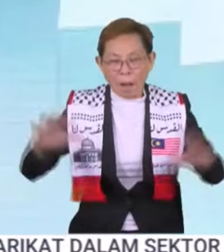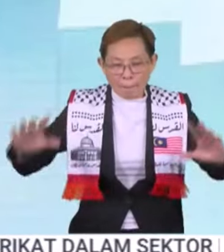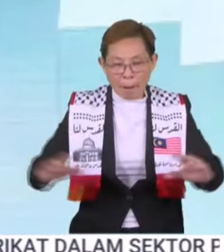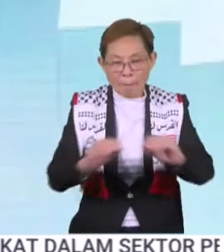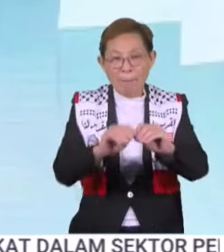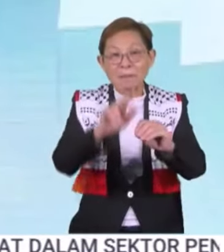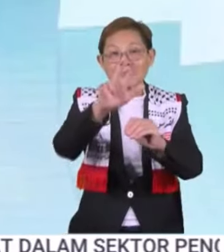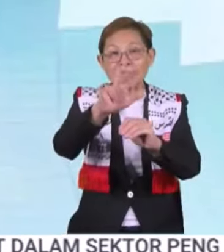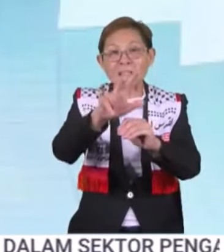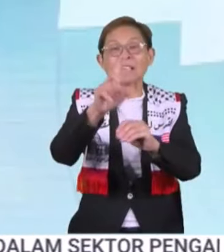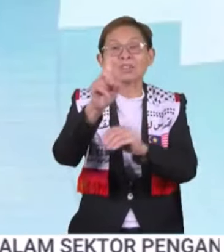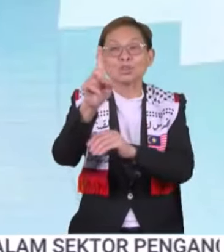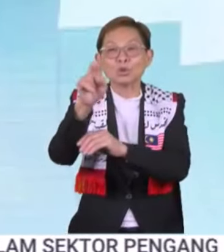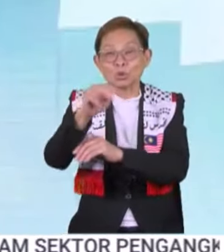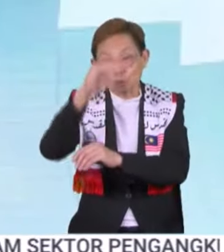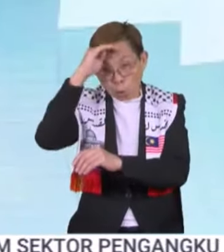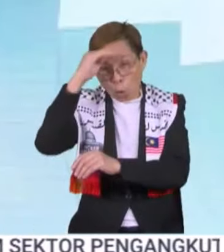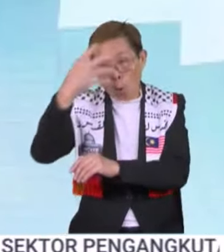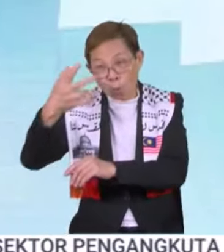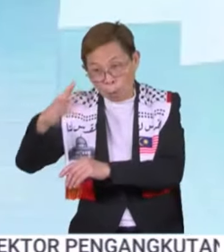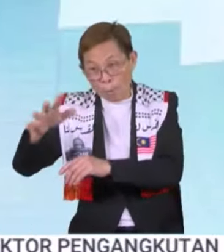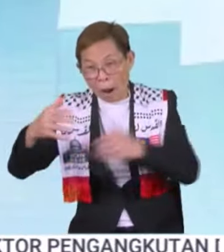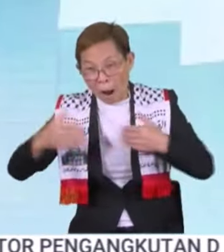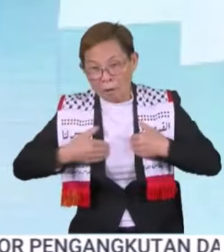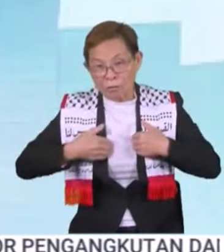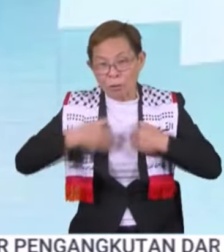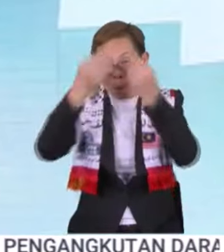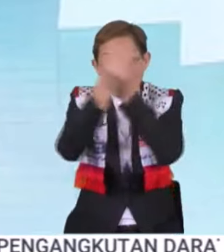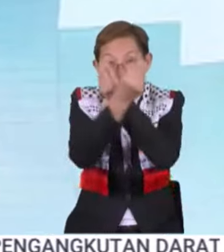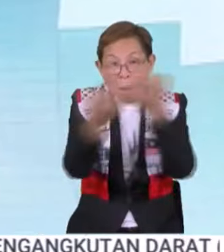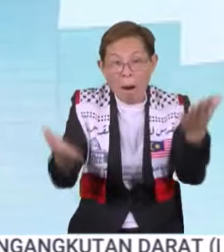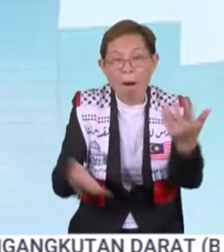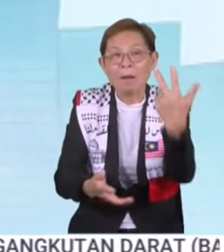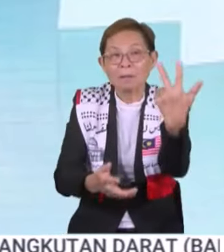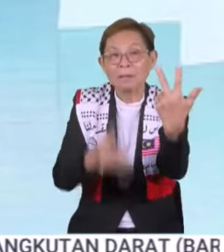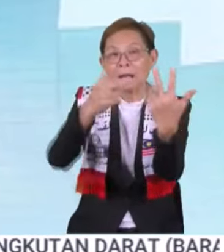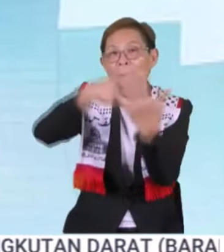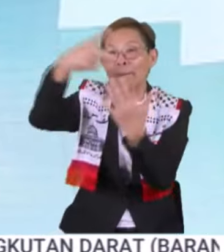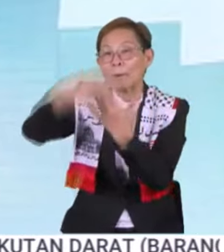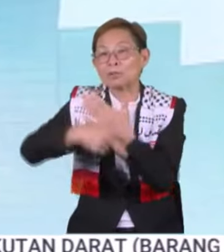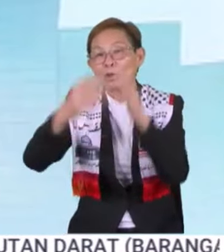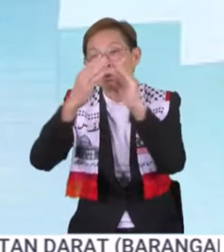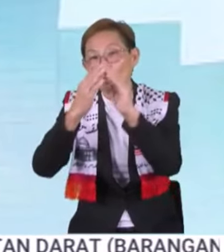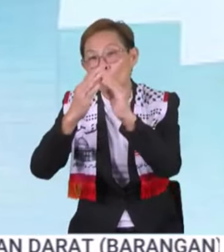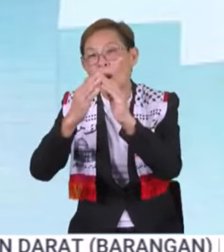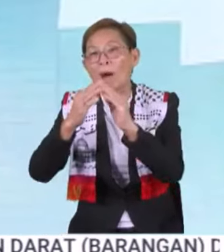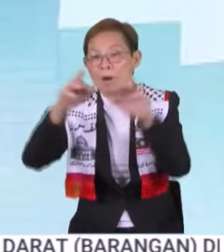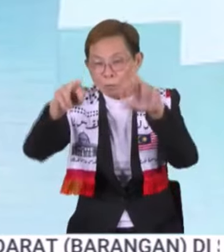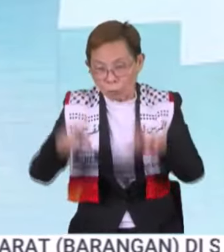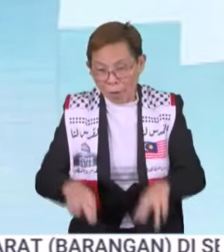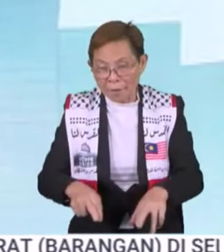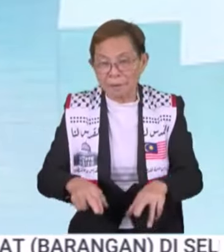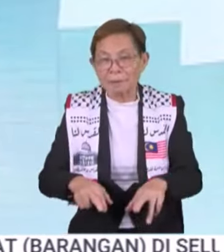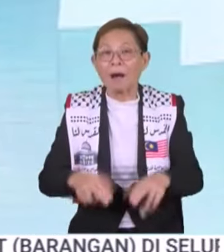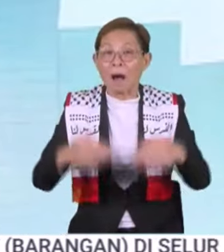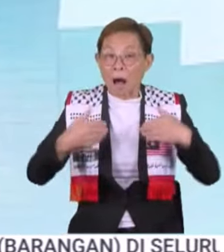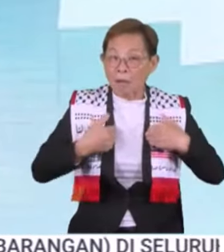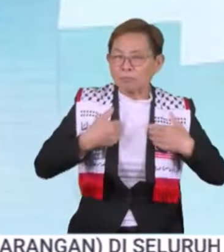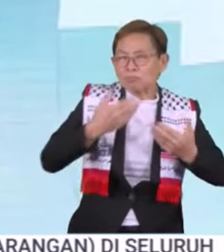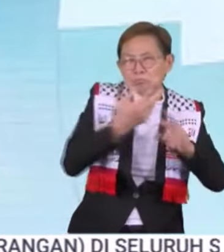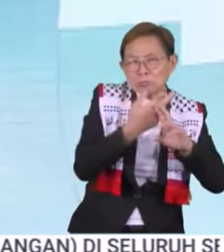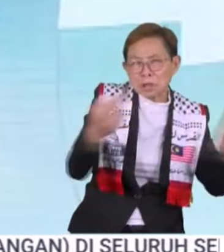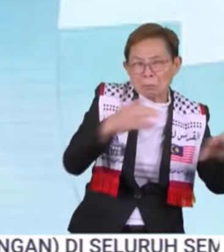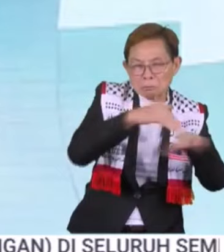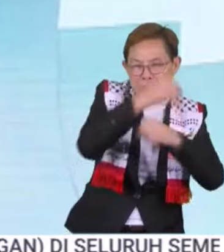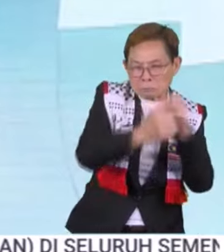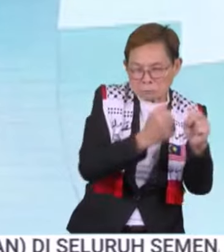Persidangan ketiga Dewan Negeri Johor ke-15 turut diberi maklum tiga projek perumahan rakyat PPR masing-masing dijangka